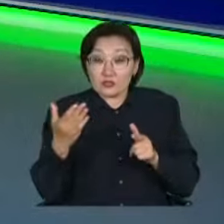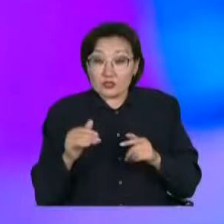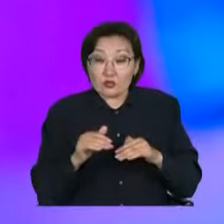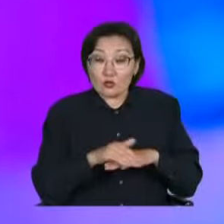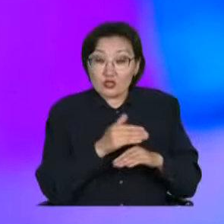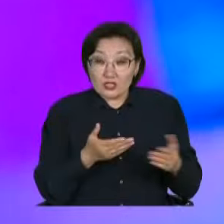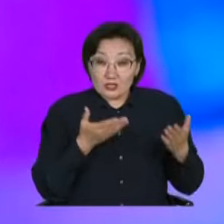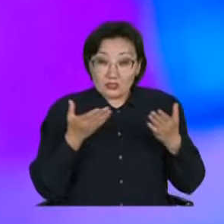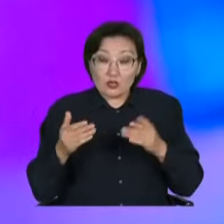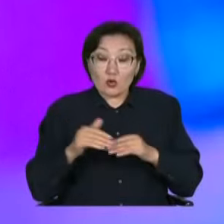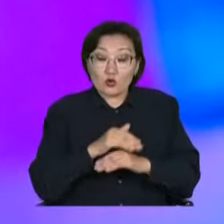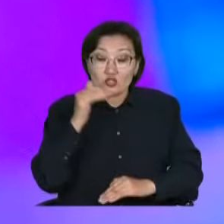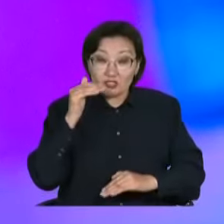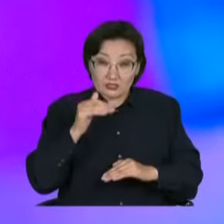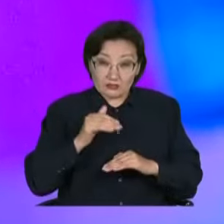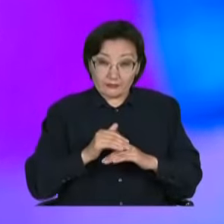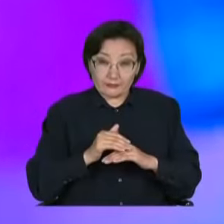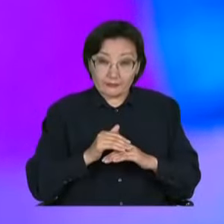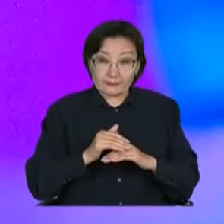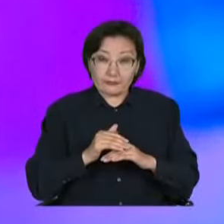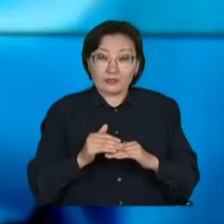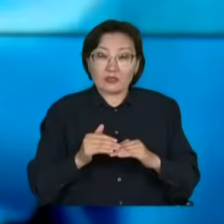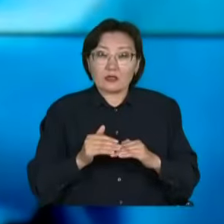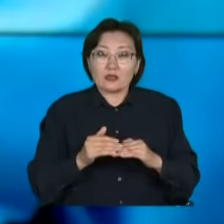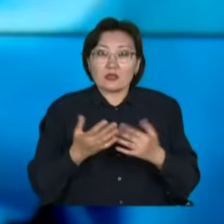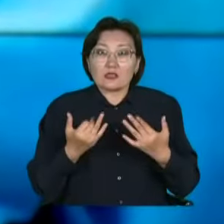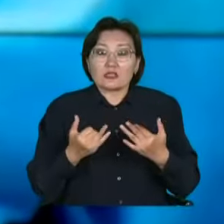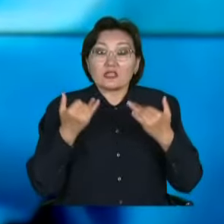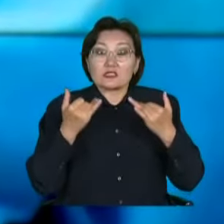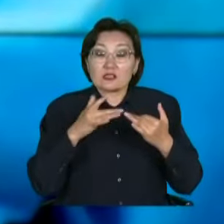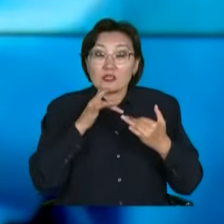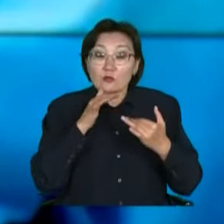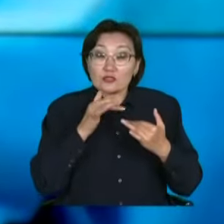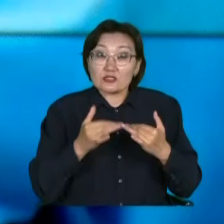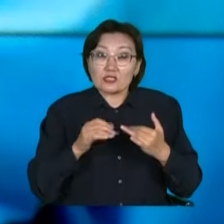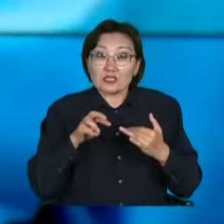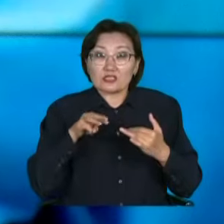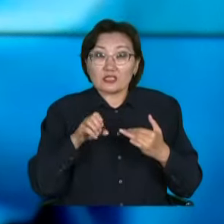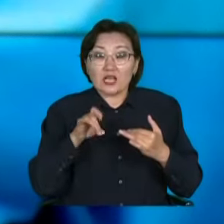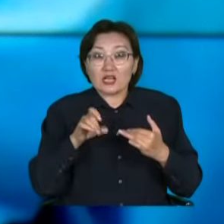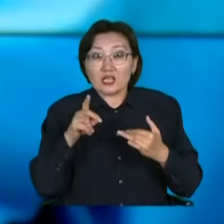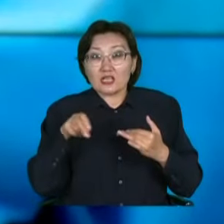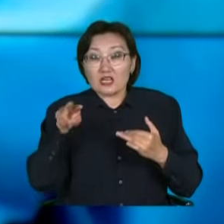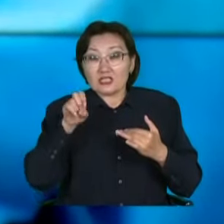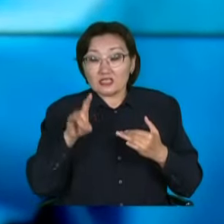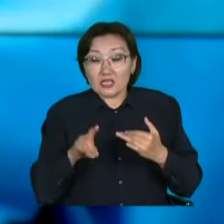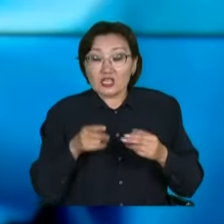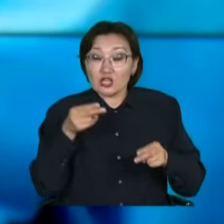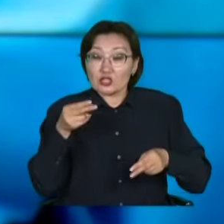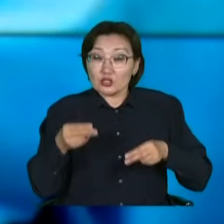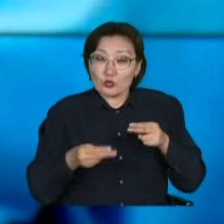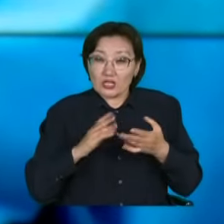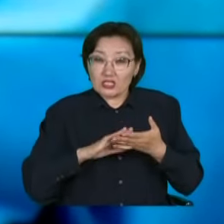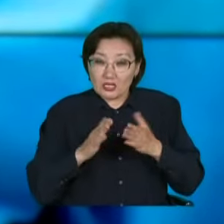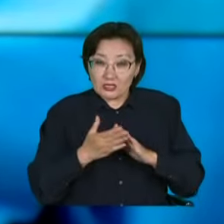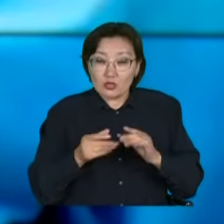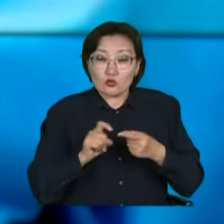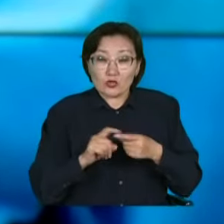келдіңіз. Қайырлы кеш. Жақсы, қазіргі уақытта таракальды хирургияның жай күйіне тоқталып